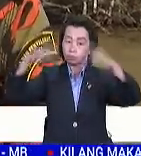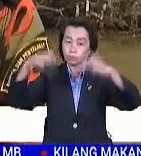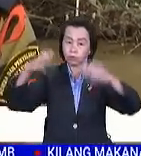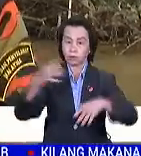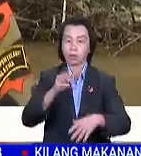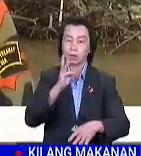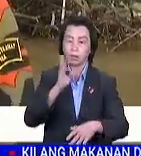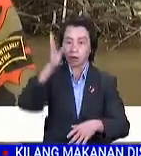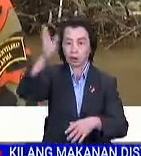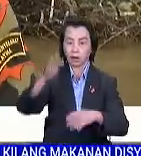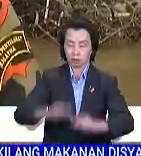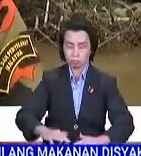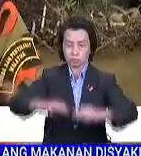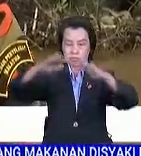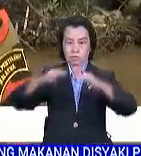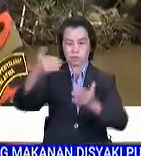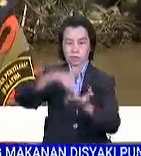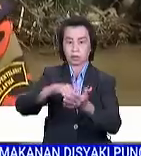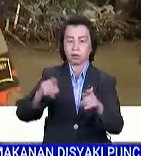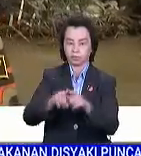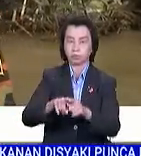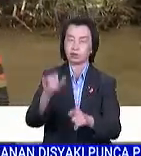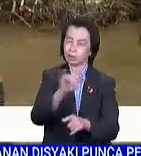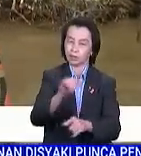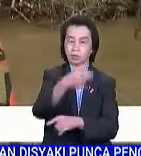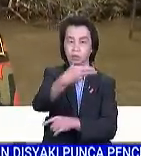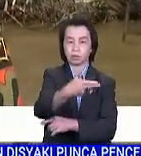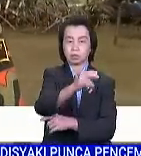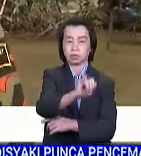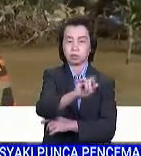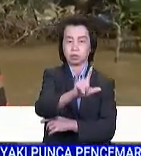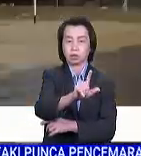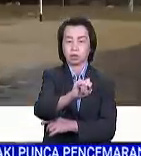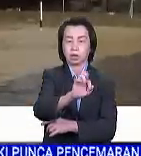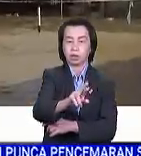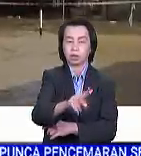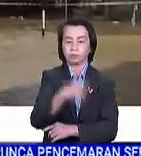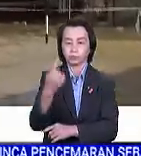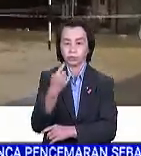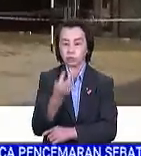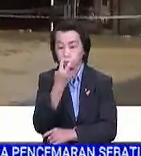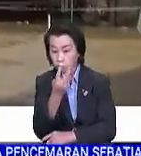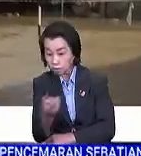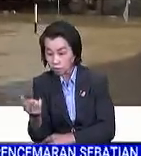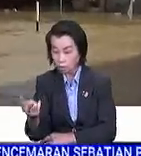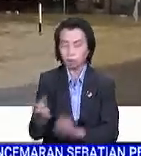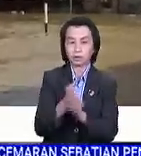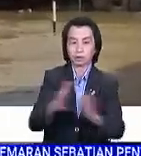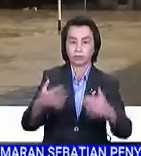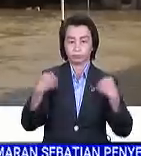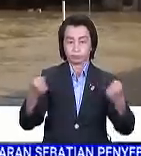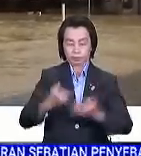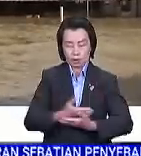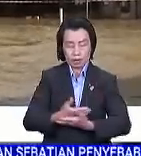dan air akan naik semula begitu juga yang di sebelah Hilir dan sentiasa perhatikan keselamatan dan kesihatan